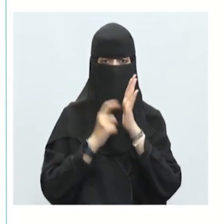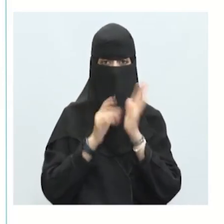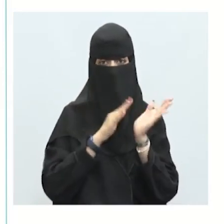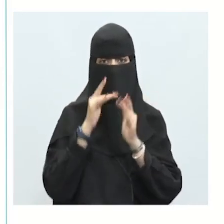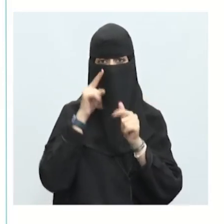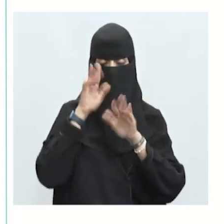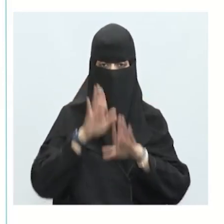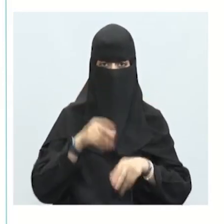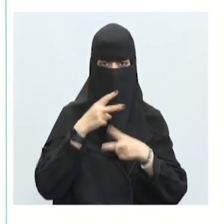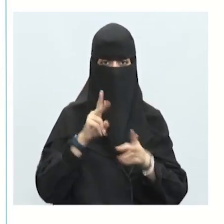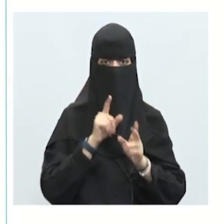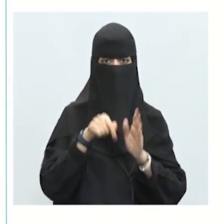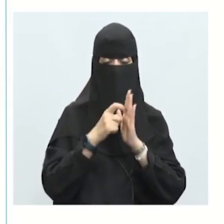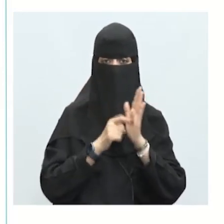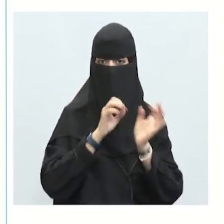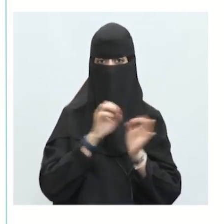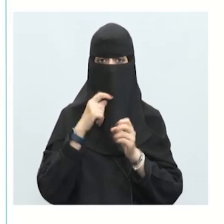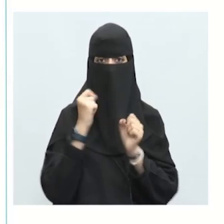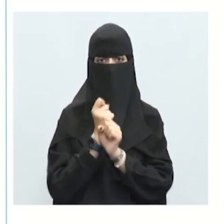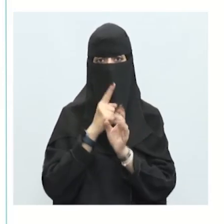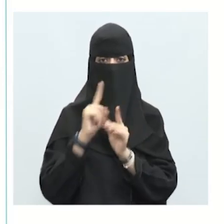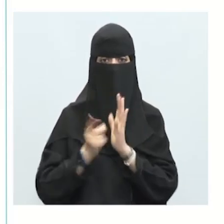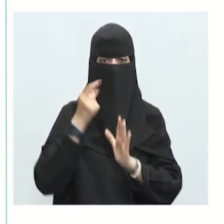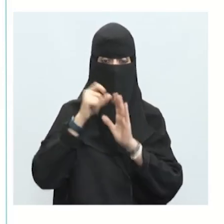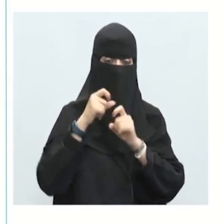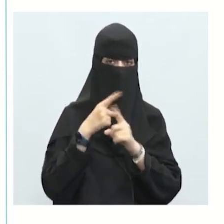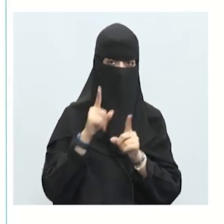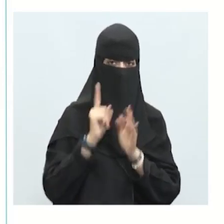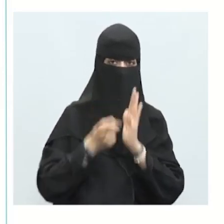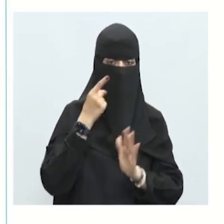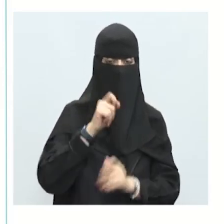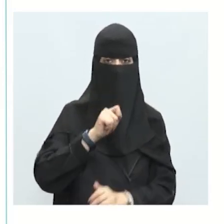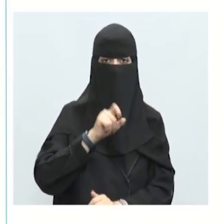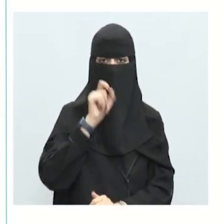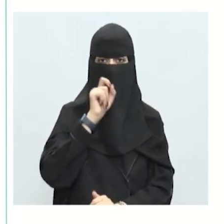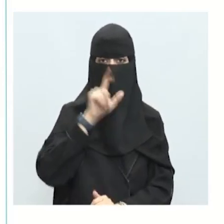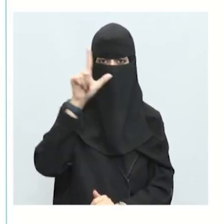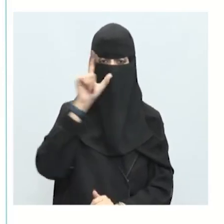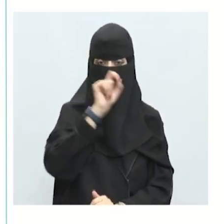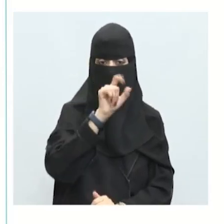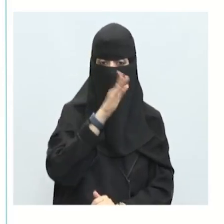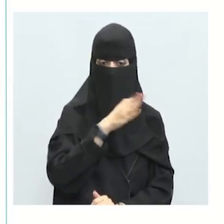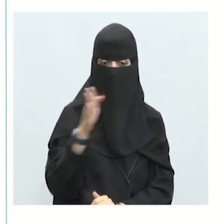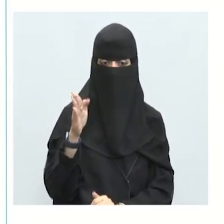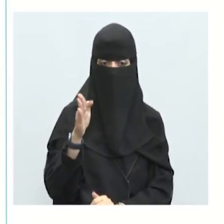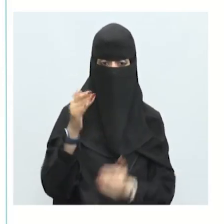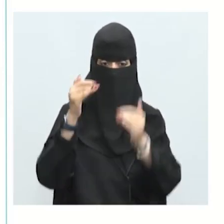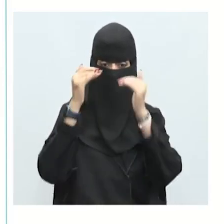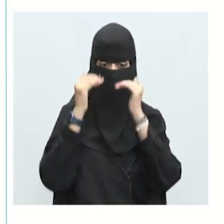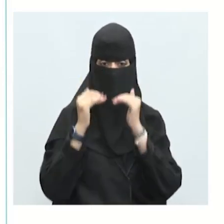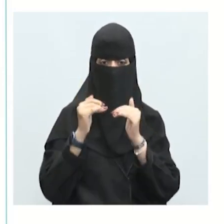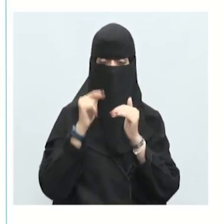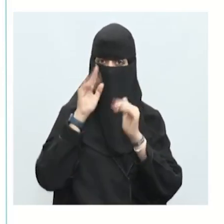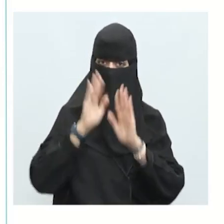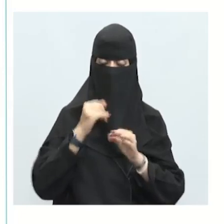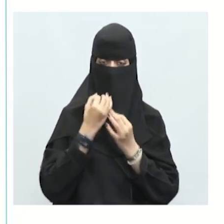اذا تحقق هذا الشرط يتم تنفيذ العباره واحد الف والا اذا ثم اذا